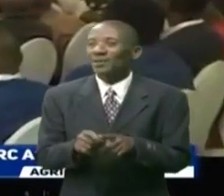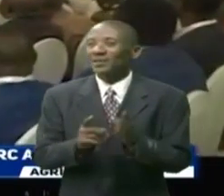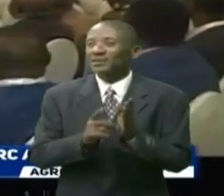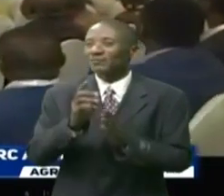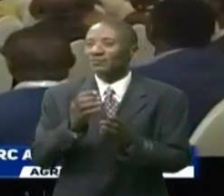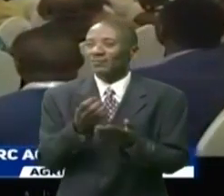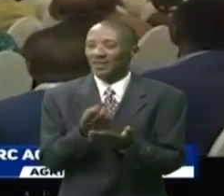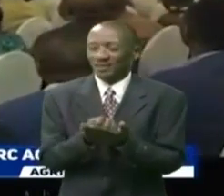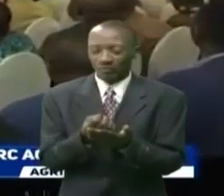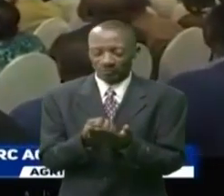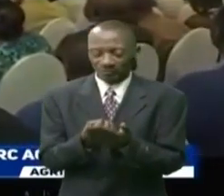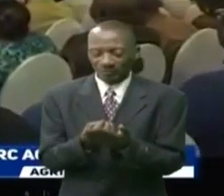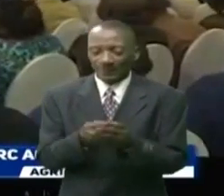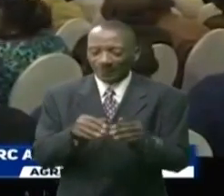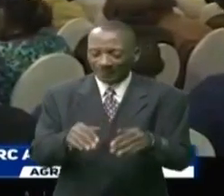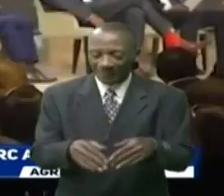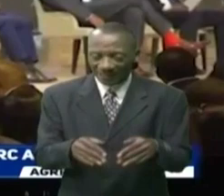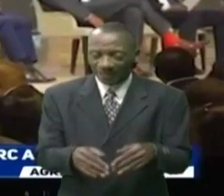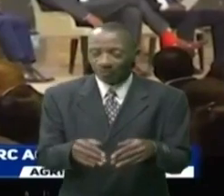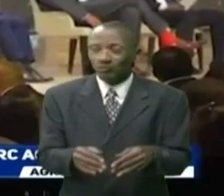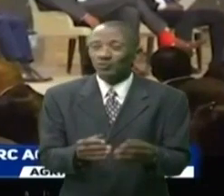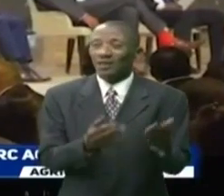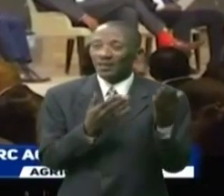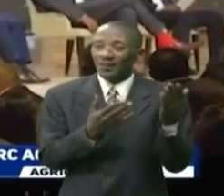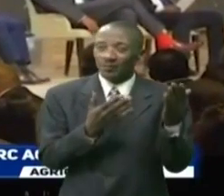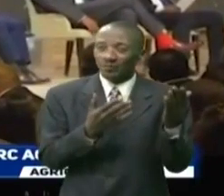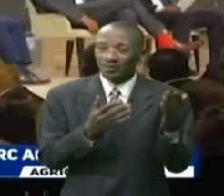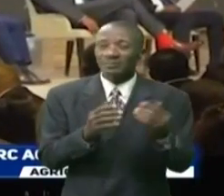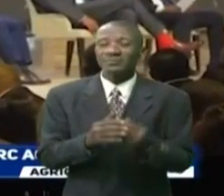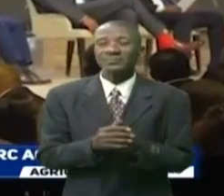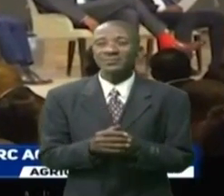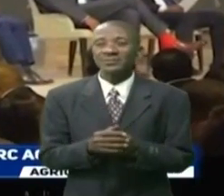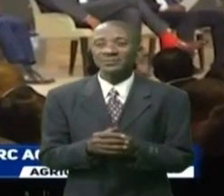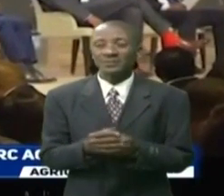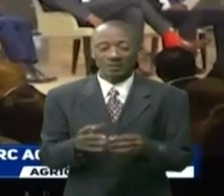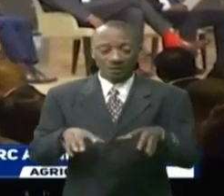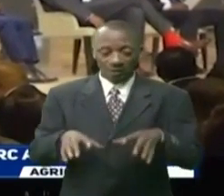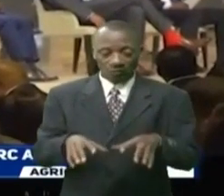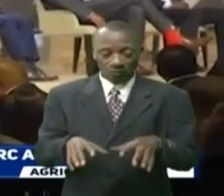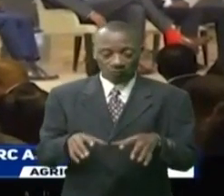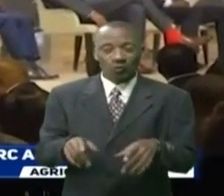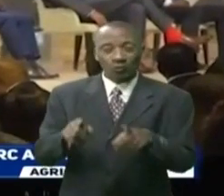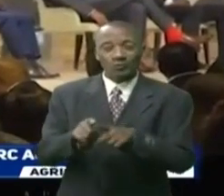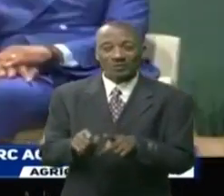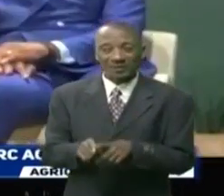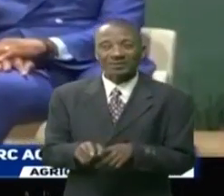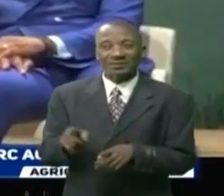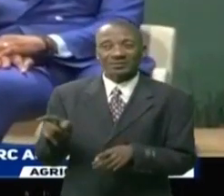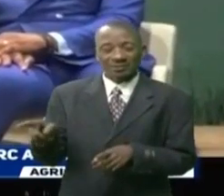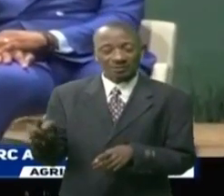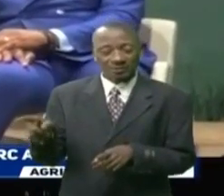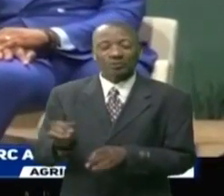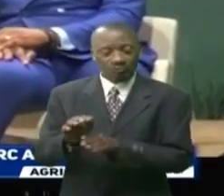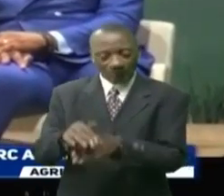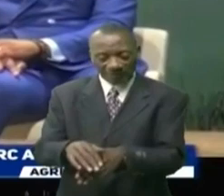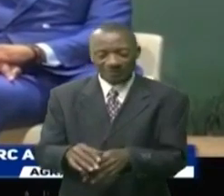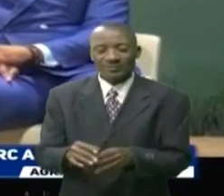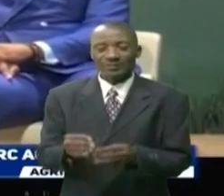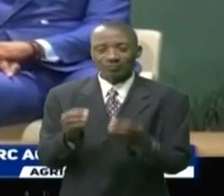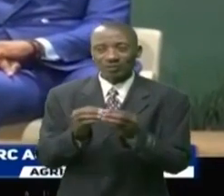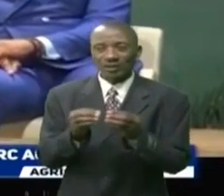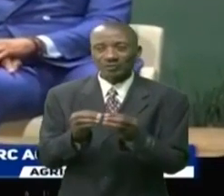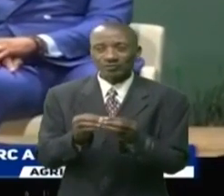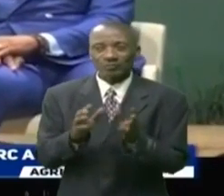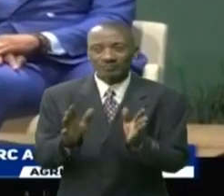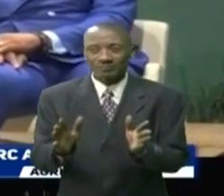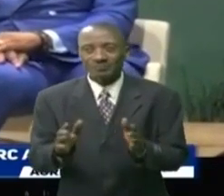l'agriculture un business et réduire les importations dont la RDC est tributaire à 95%. Le gouvernement